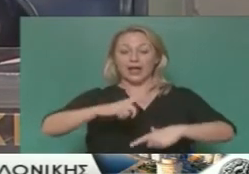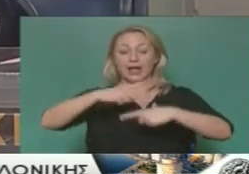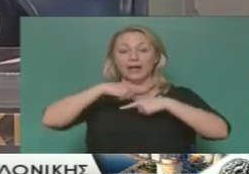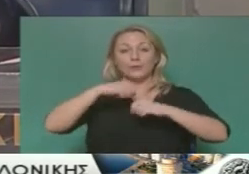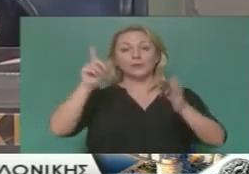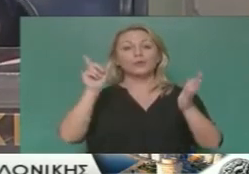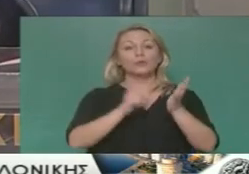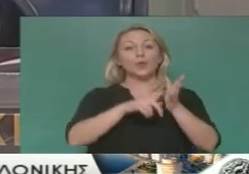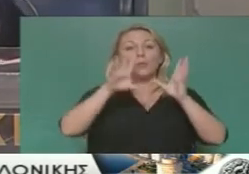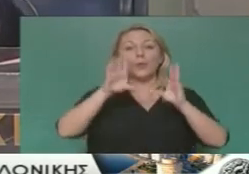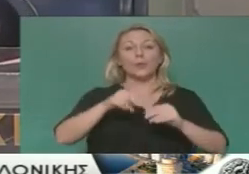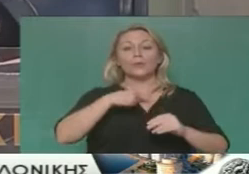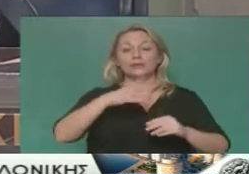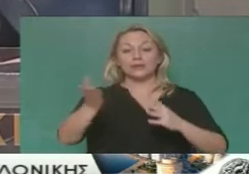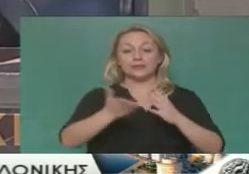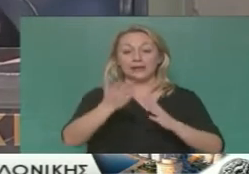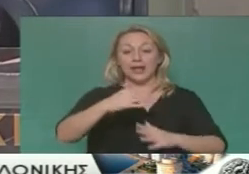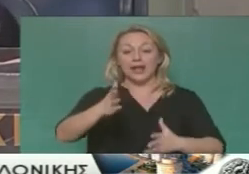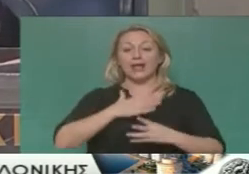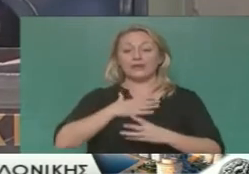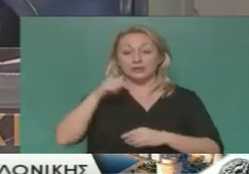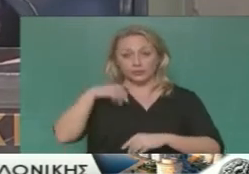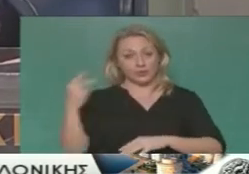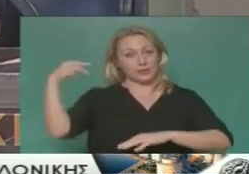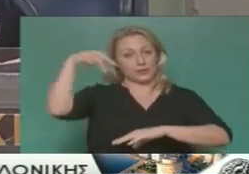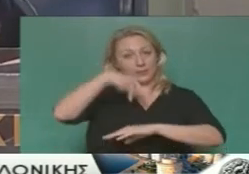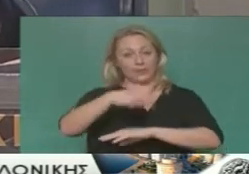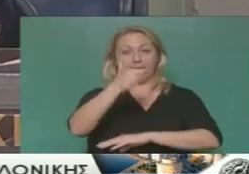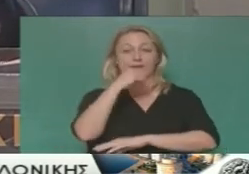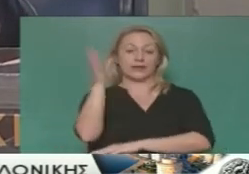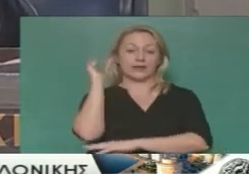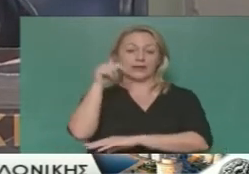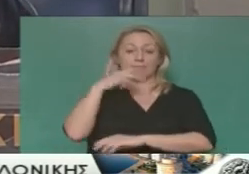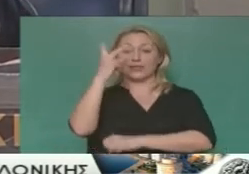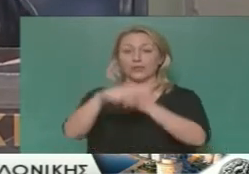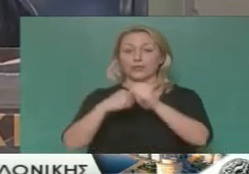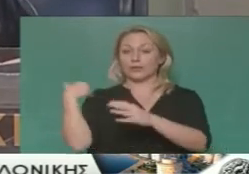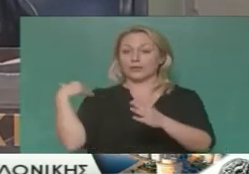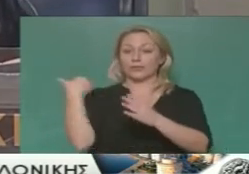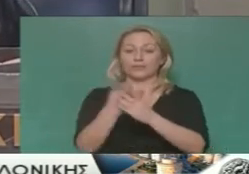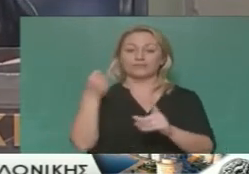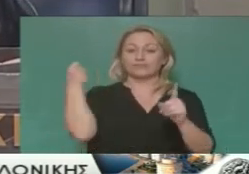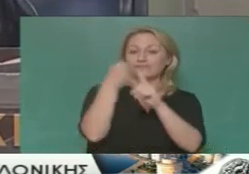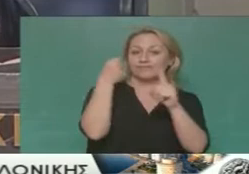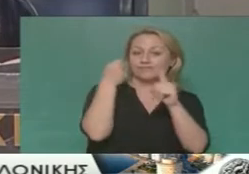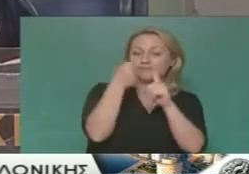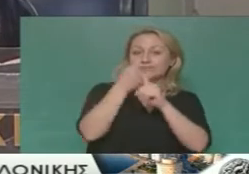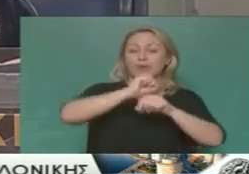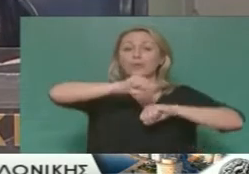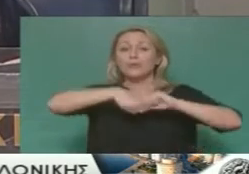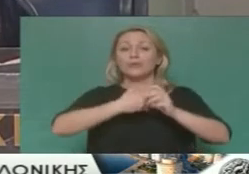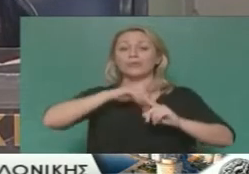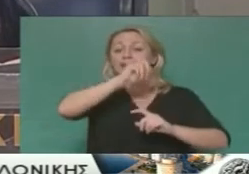μετόχων του ΟΑΣ, ευχαριστούμε πάρα πολύ για το βήμα που μας δίνετε, γιατί εδώ και πάνω από 2 χρόνια δίνουμε έναν αγώνα επιβίωσης